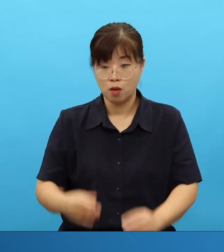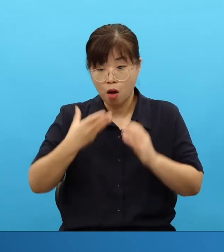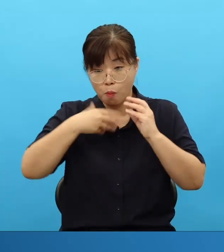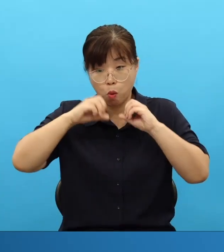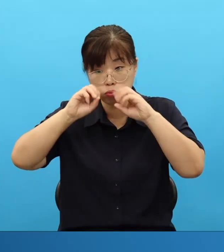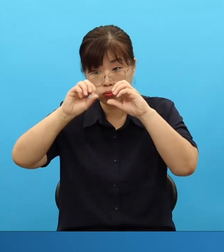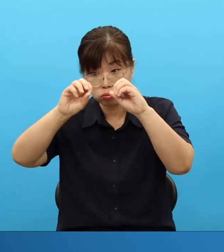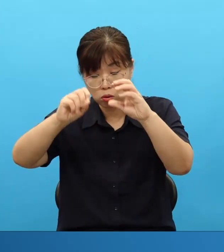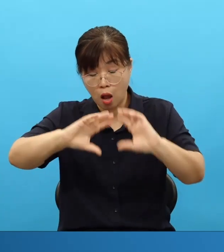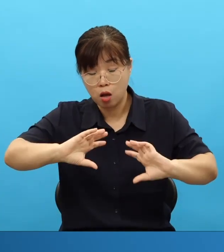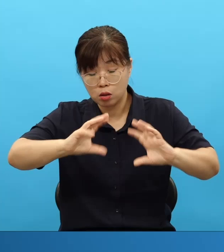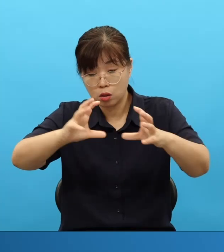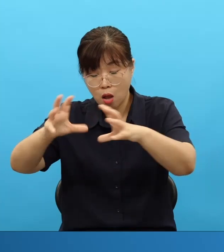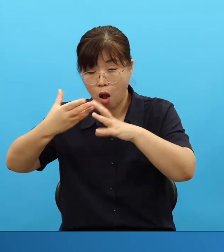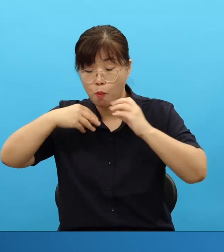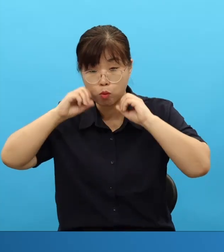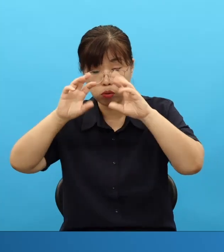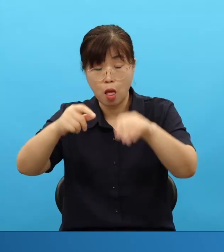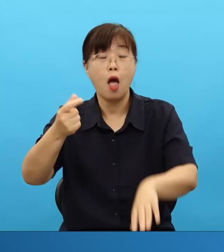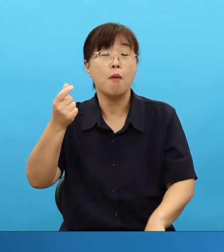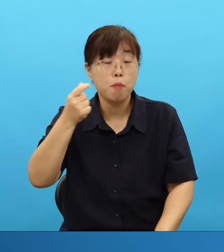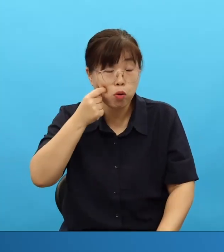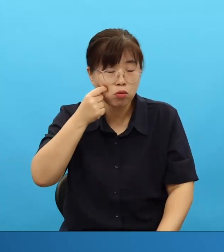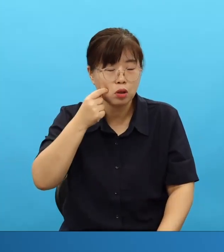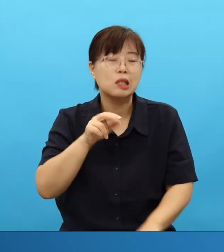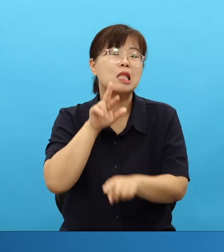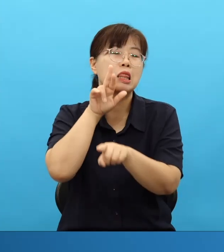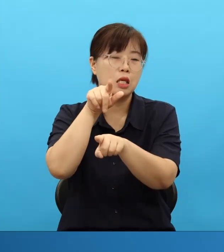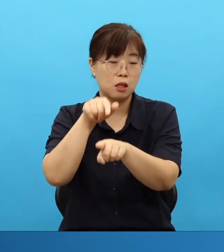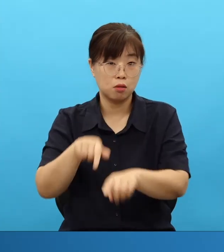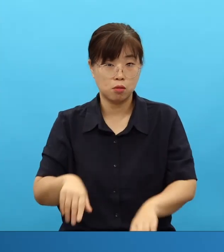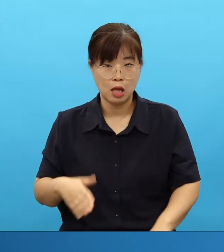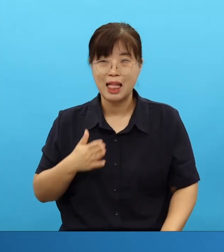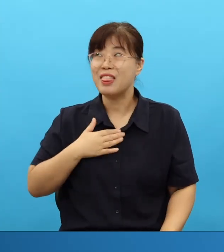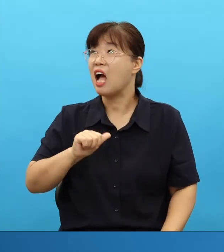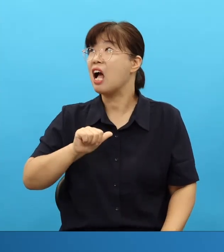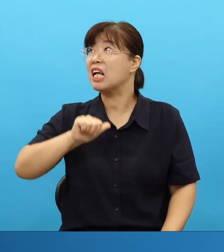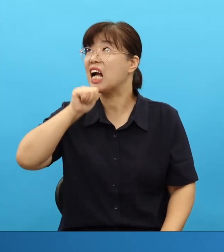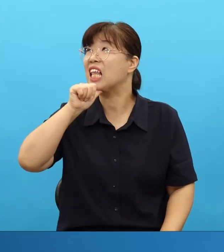겁니다 우리가 가난해서 전도도 못한다 틀린